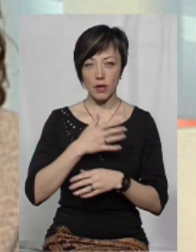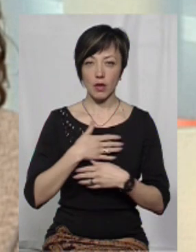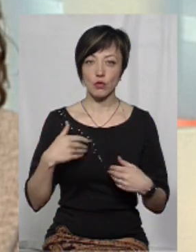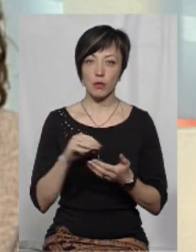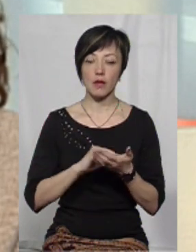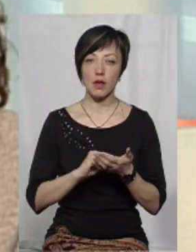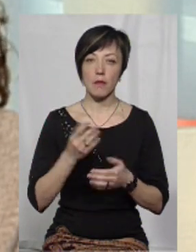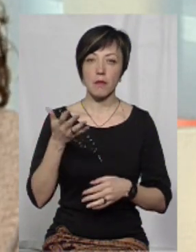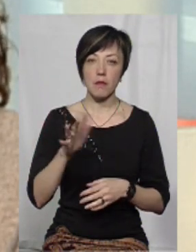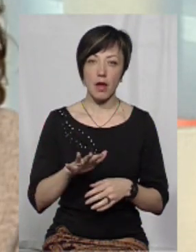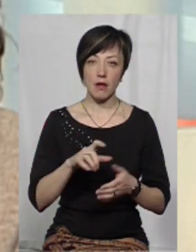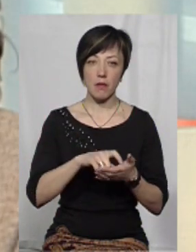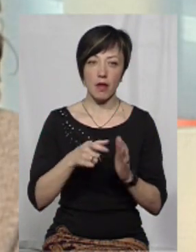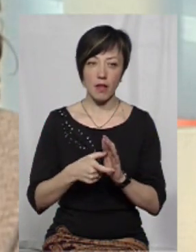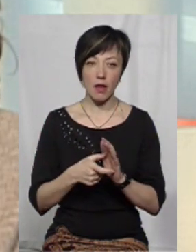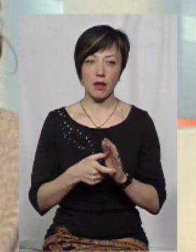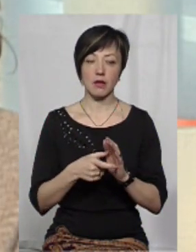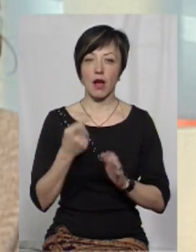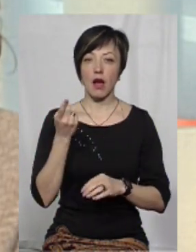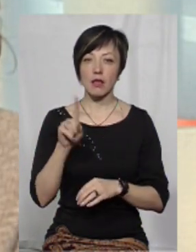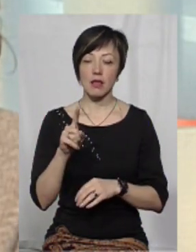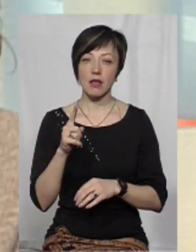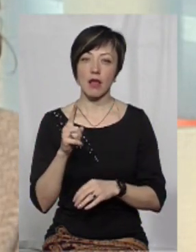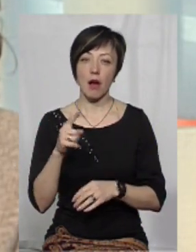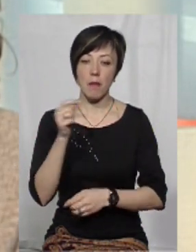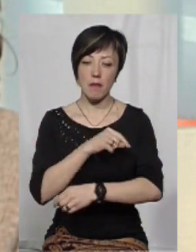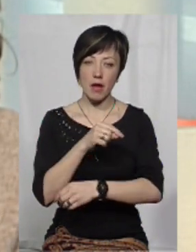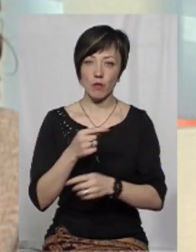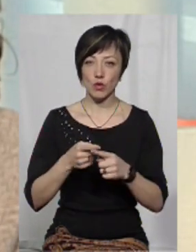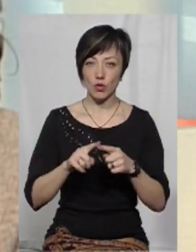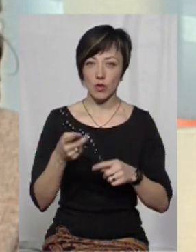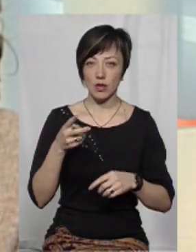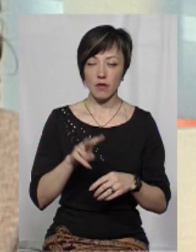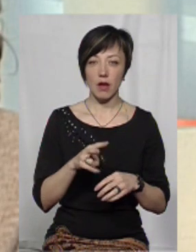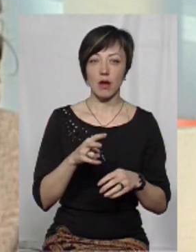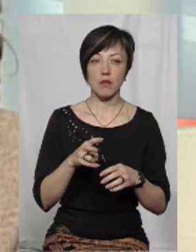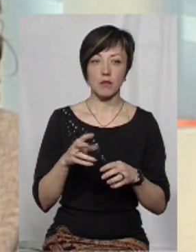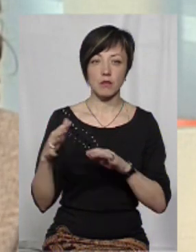повторяться, всего 5 палат, 1 манипуляционная на 2 отделения. Конечно, наплыв больных